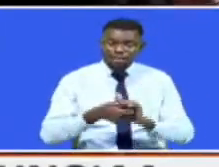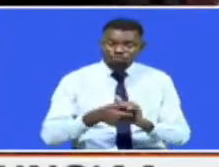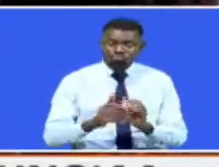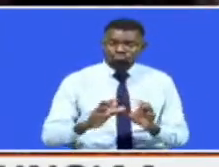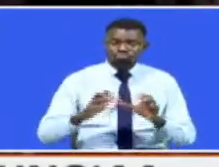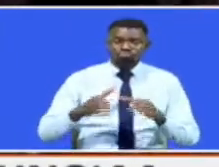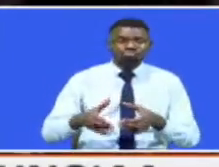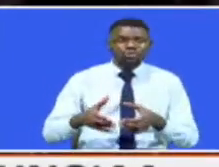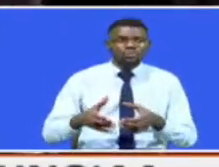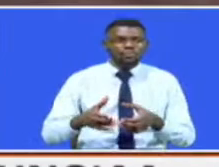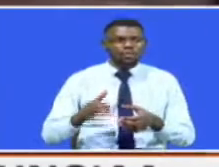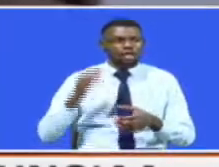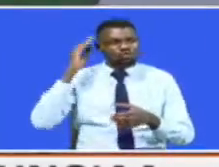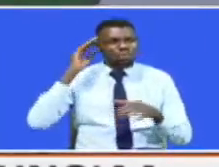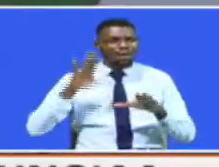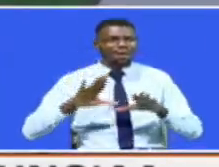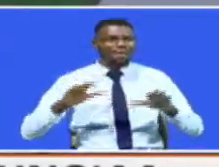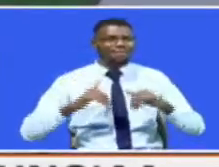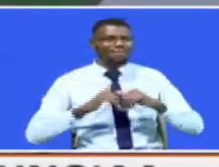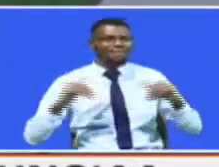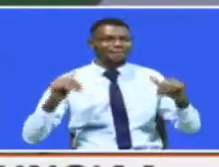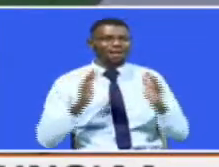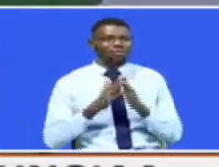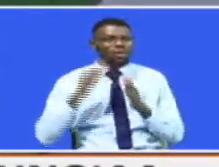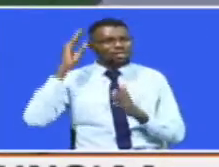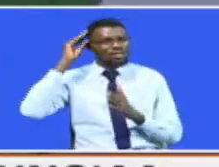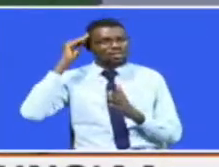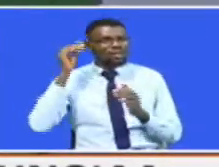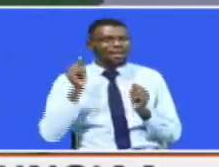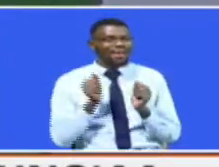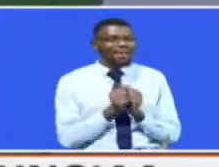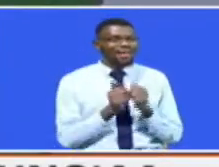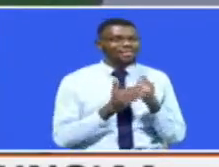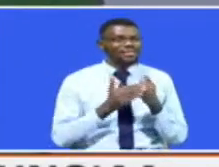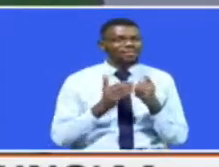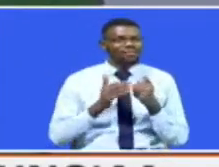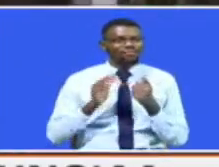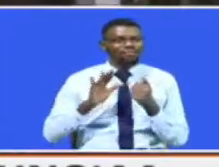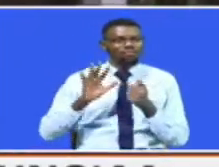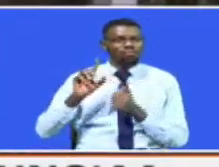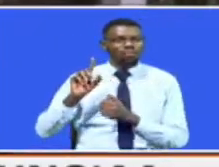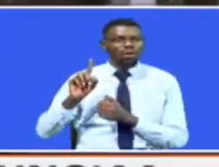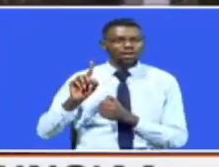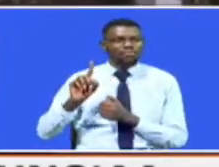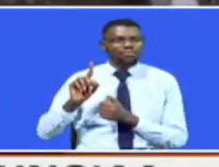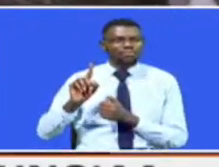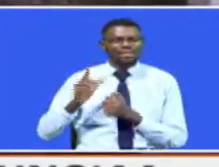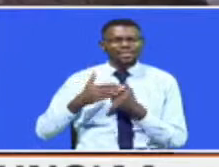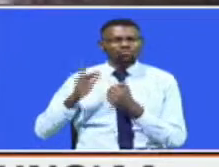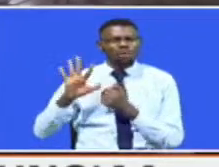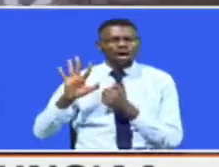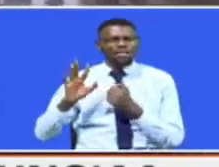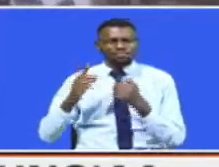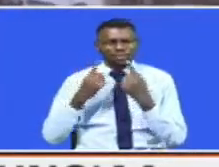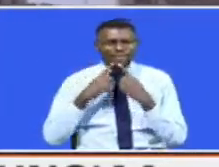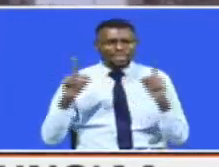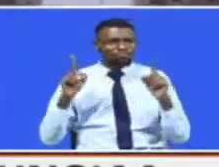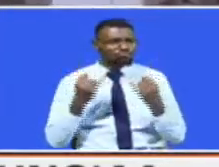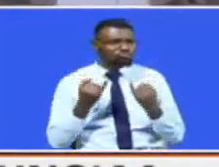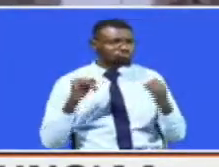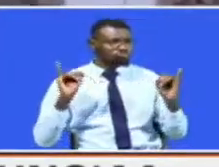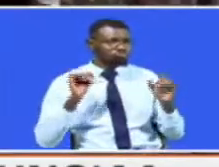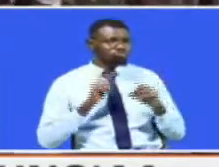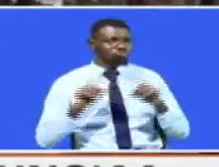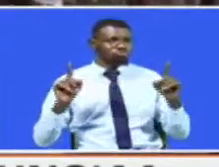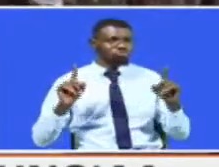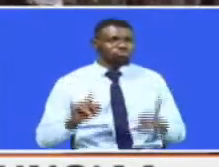Somaliland ilijitenga na Somalia mwaka 1991 na kujitangazia uhuru wake, japo jamii ya